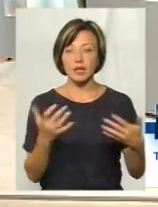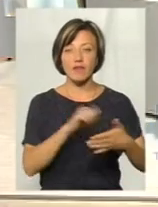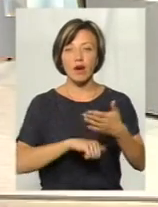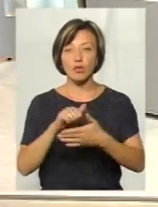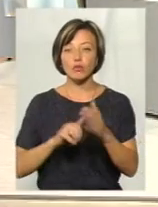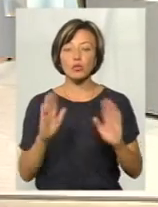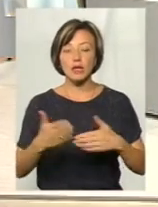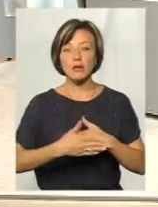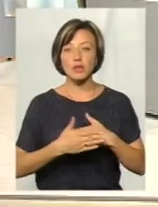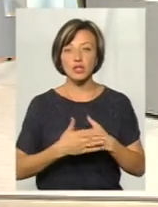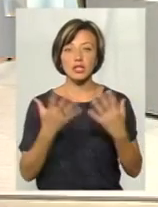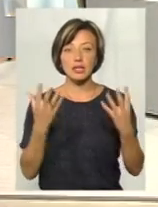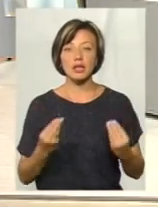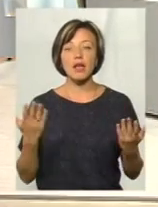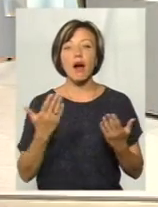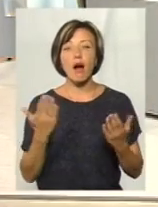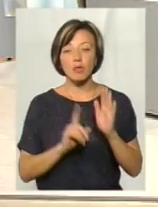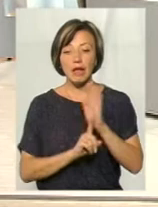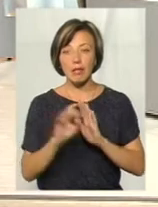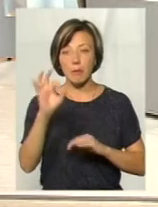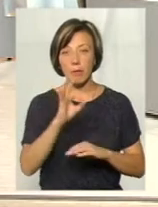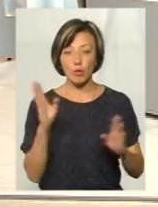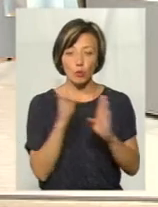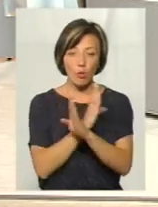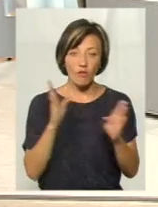буде найближчі дні температурно-екологічне середовище,